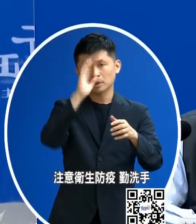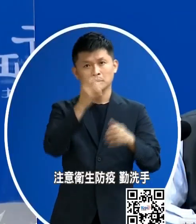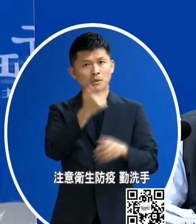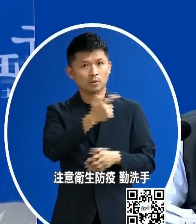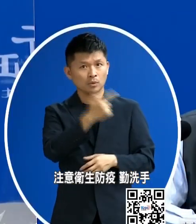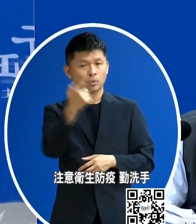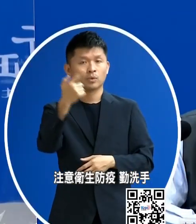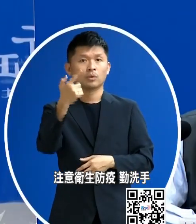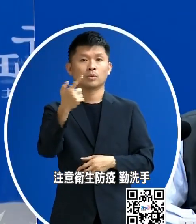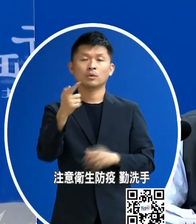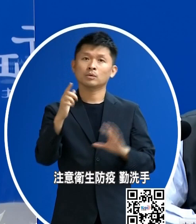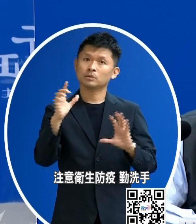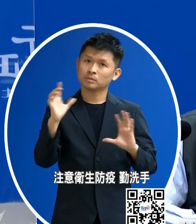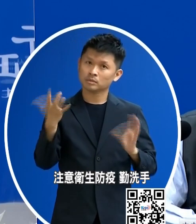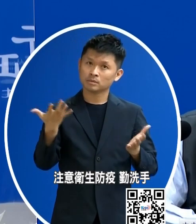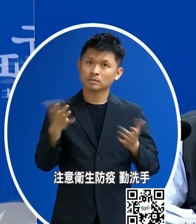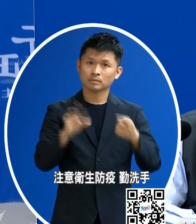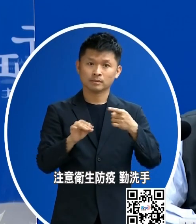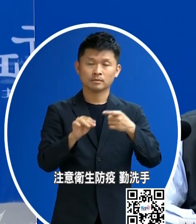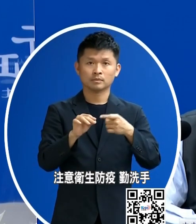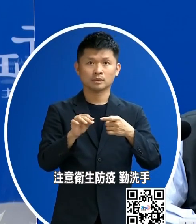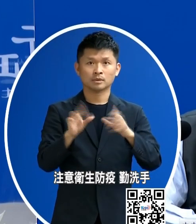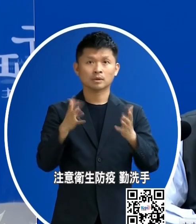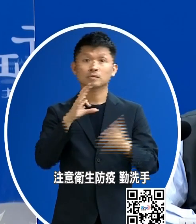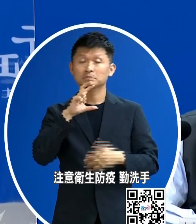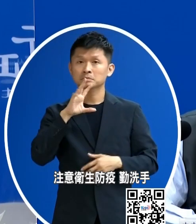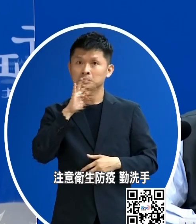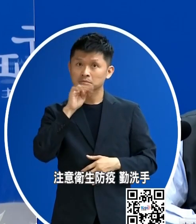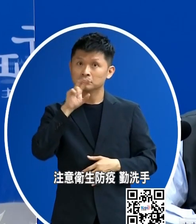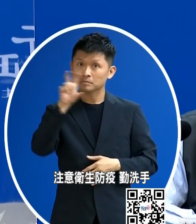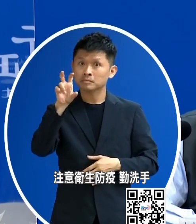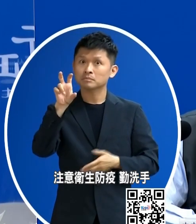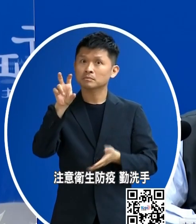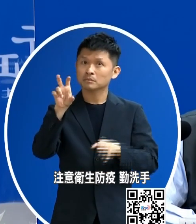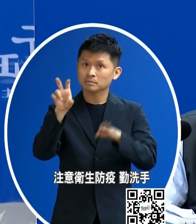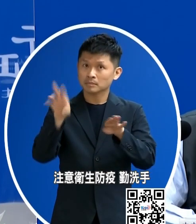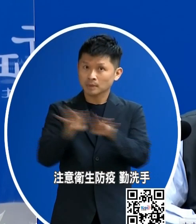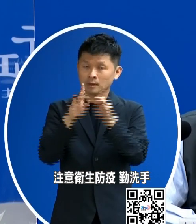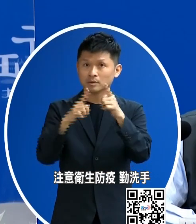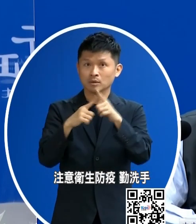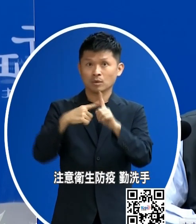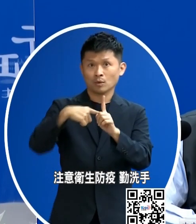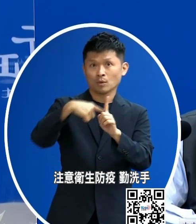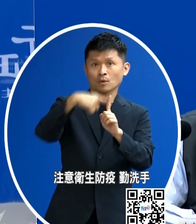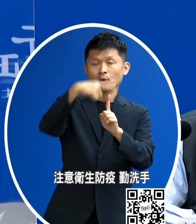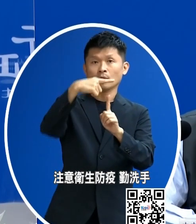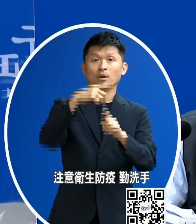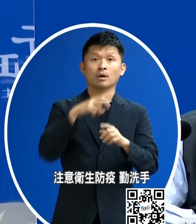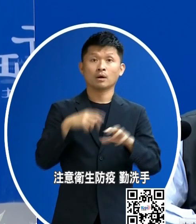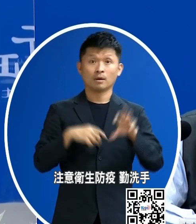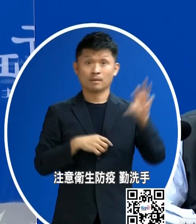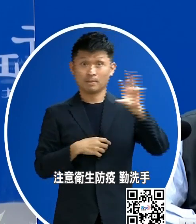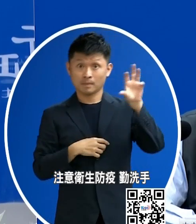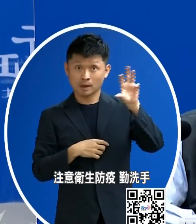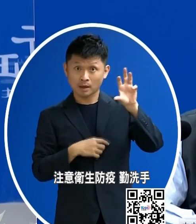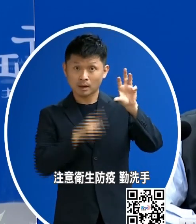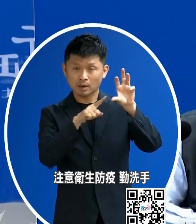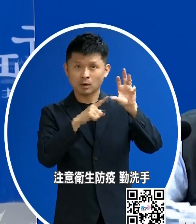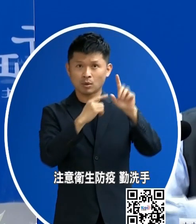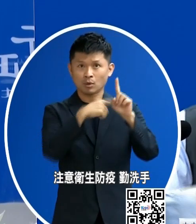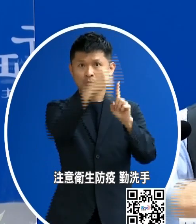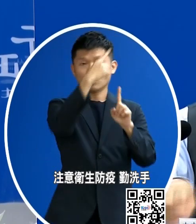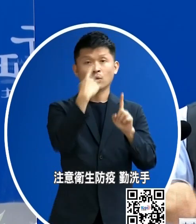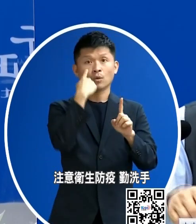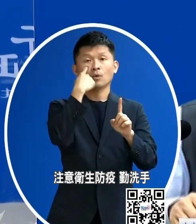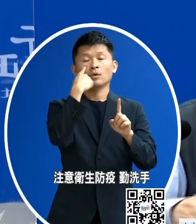比例很明显是在大概70岁开始有升高，然后到80岁以上就有很明显的升